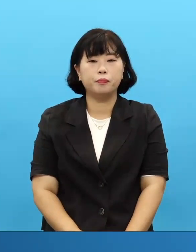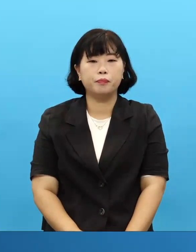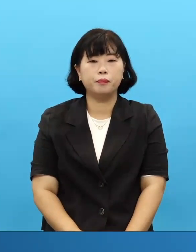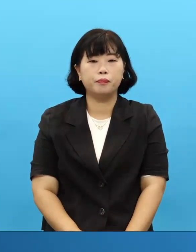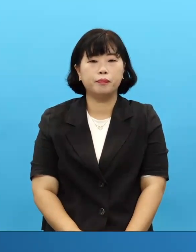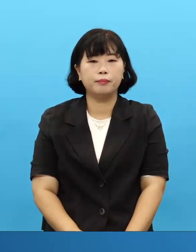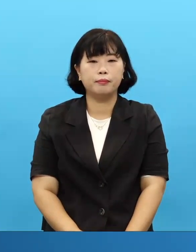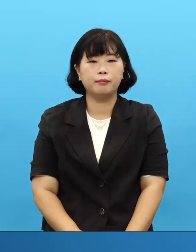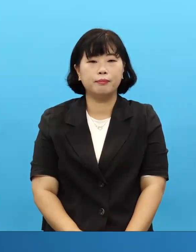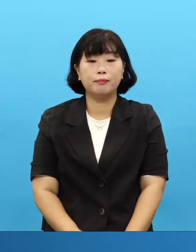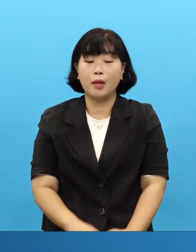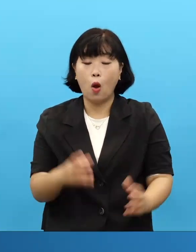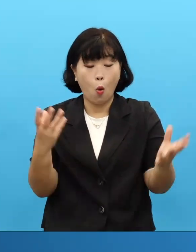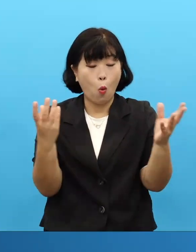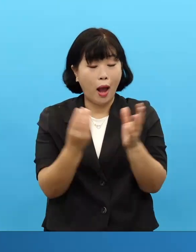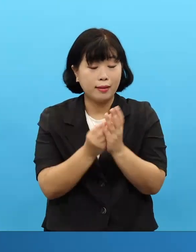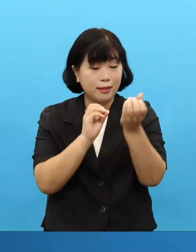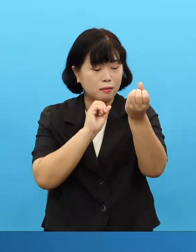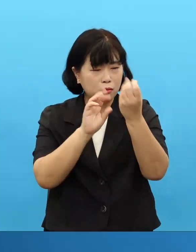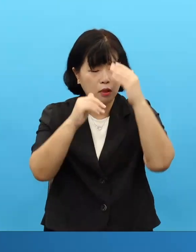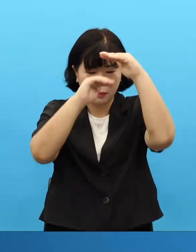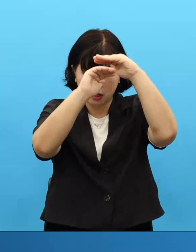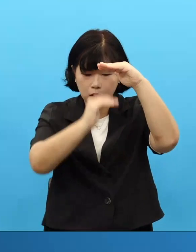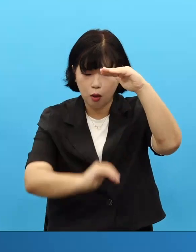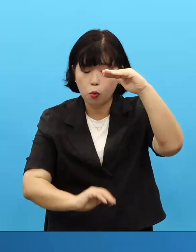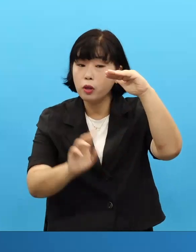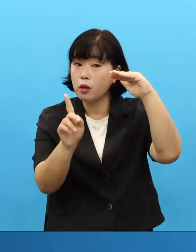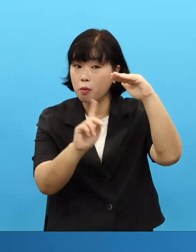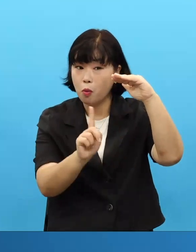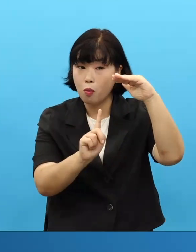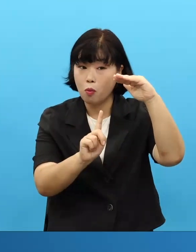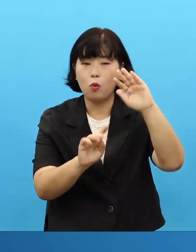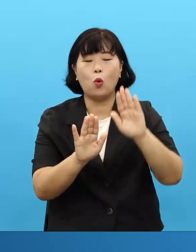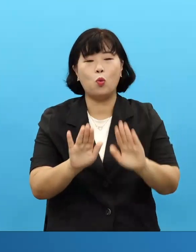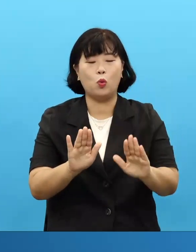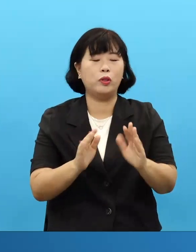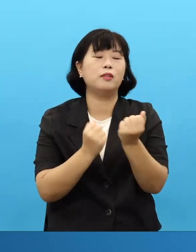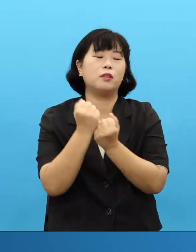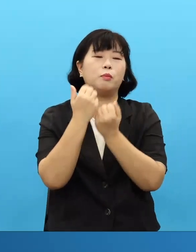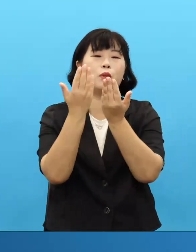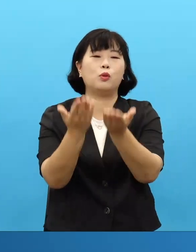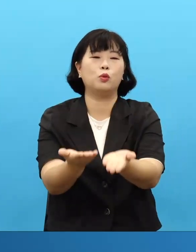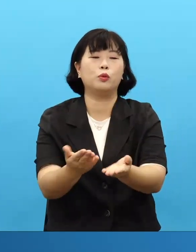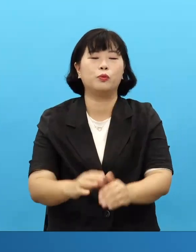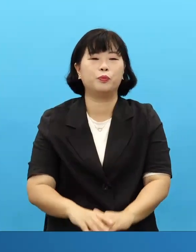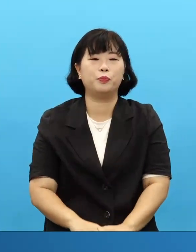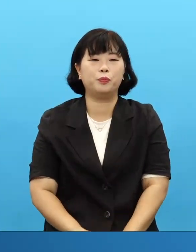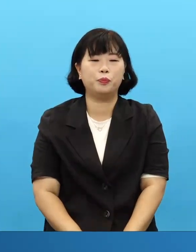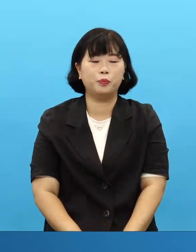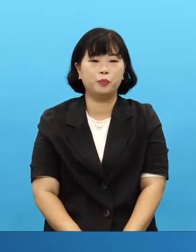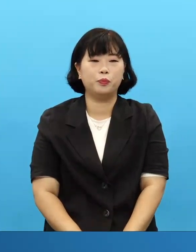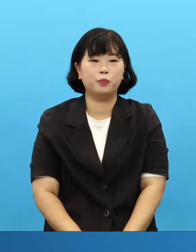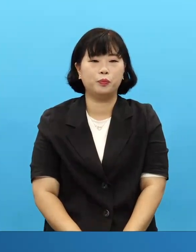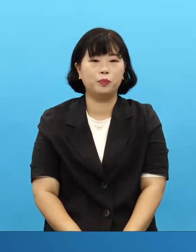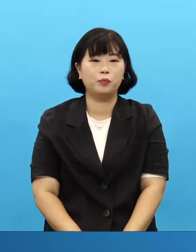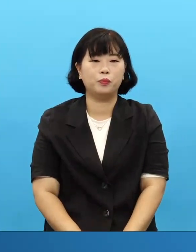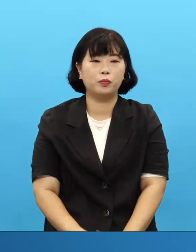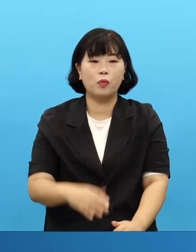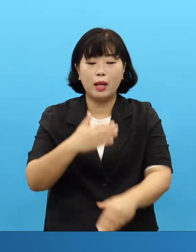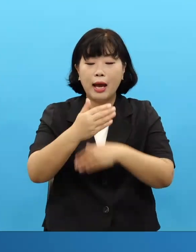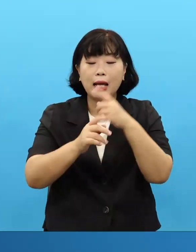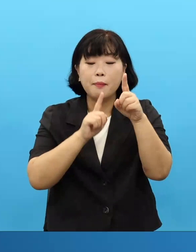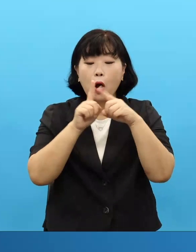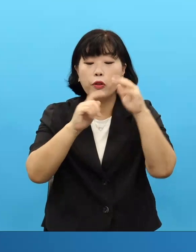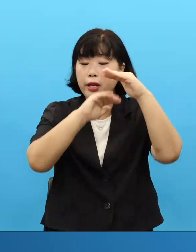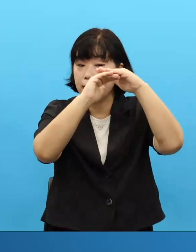이루는 데는 내용이 된다 말이죠. There's a content to fulfilling this absolute answer. 그리고 방법이 뭐냐는 겁니다. And what is